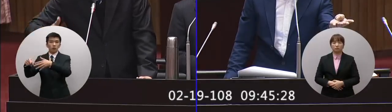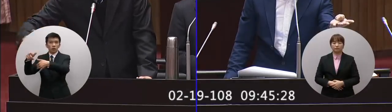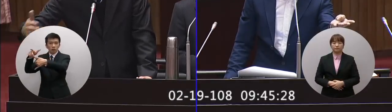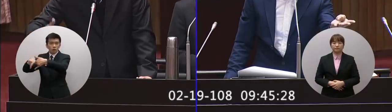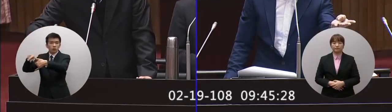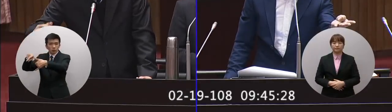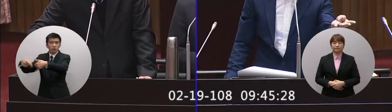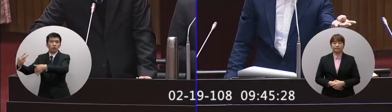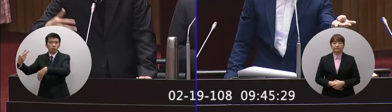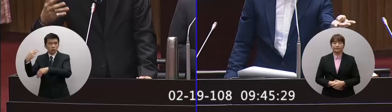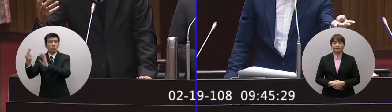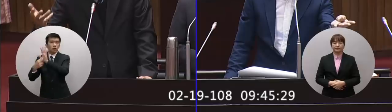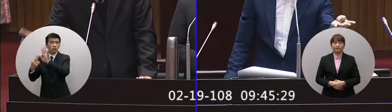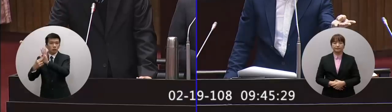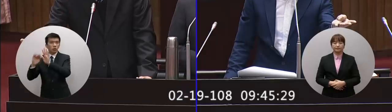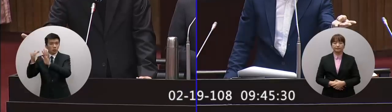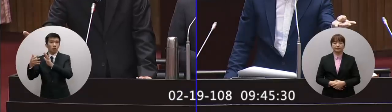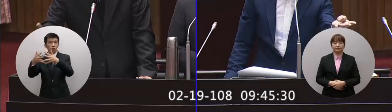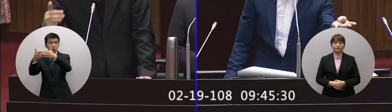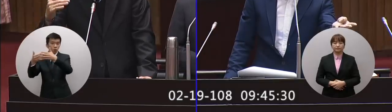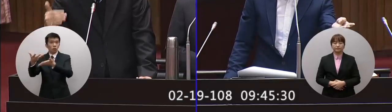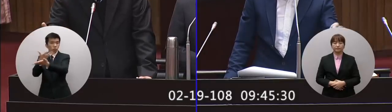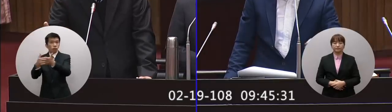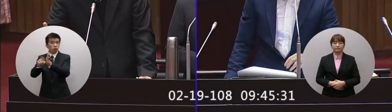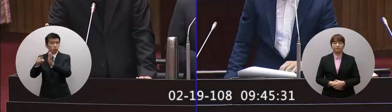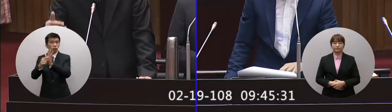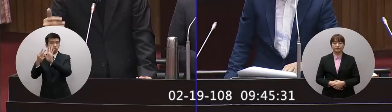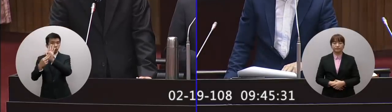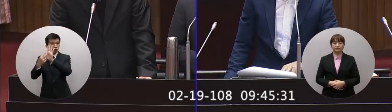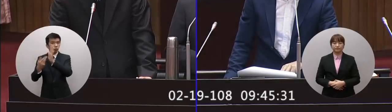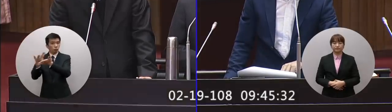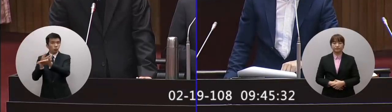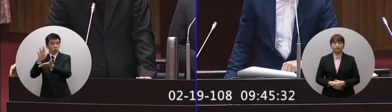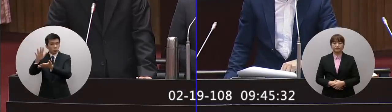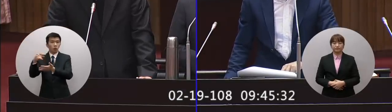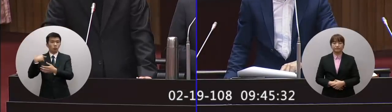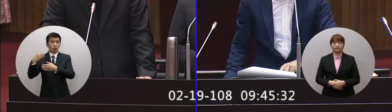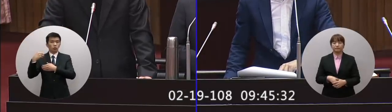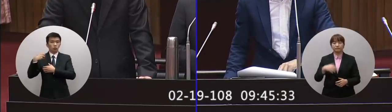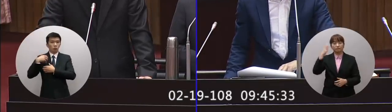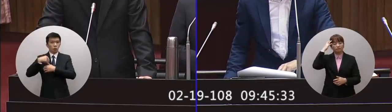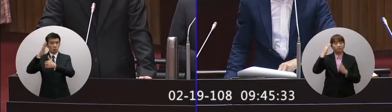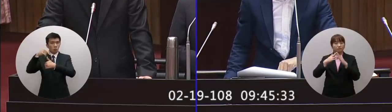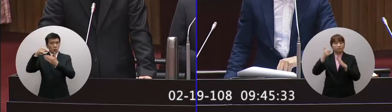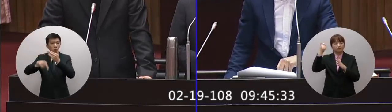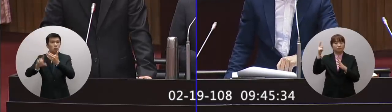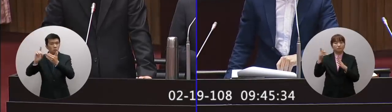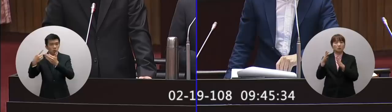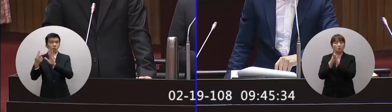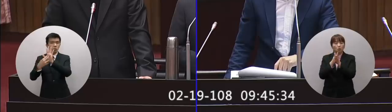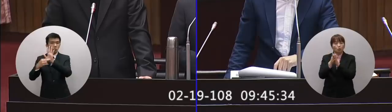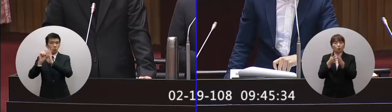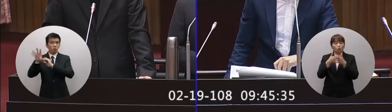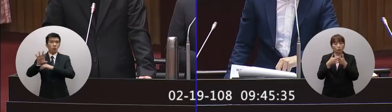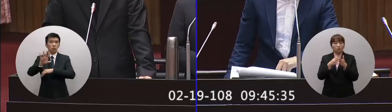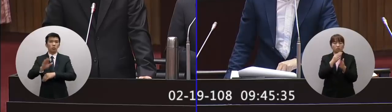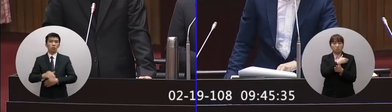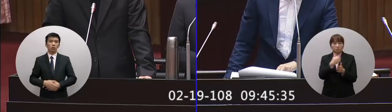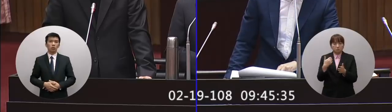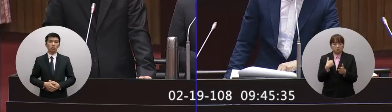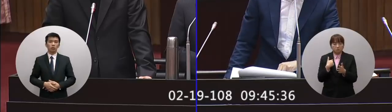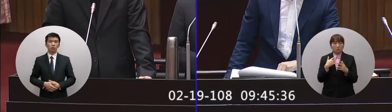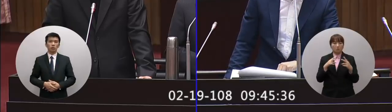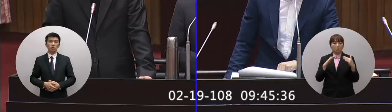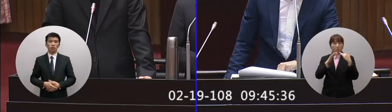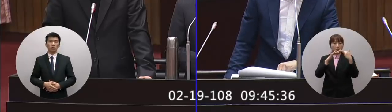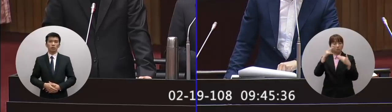是在交流当中，我们都有跟他们做说明，我们为什么推动募兵制的精兵政策。 然后柯市长说，美方要求要至少能撑两